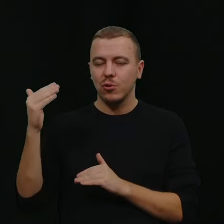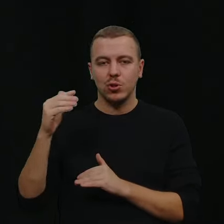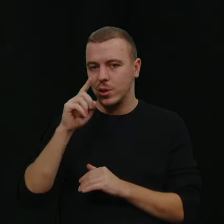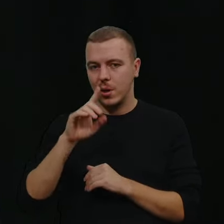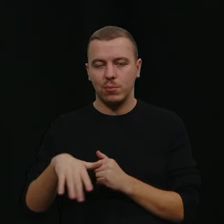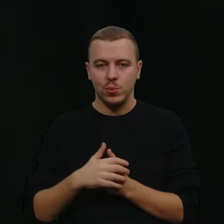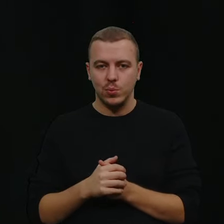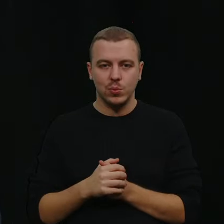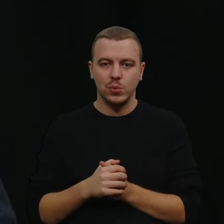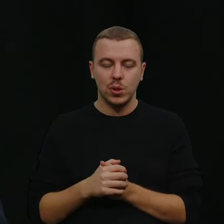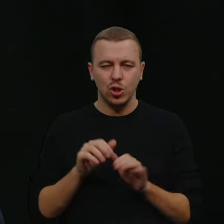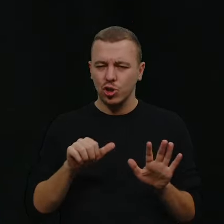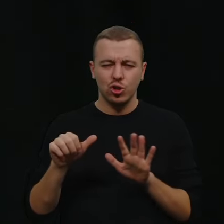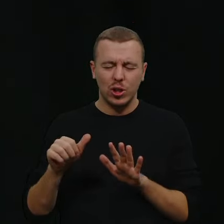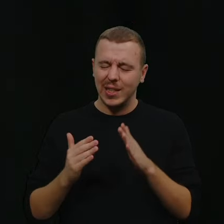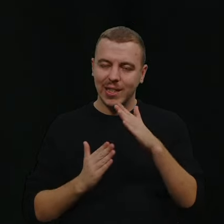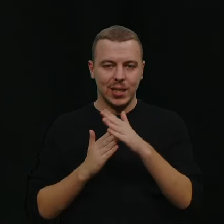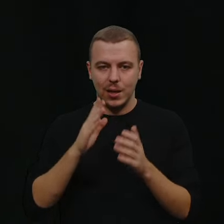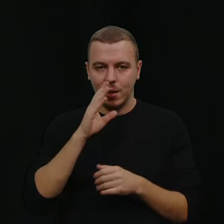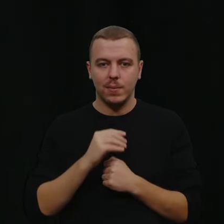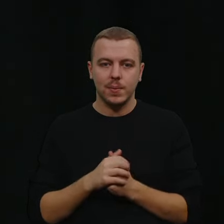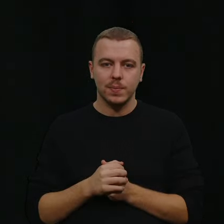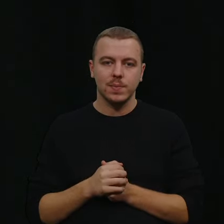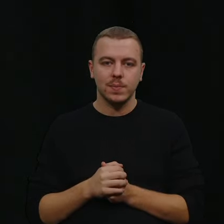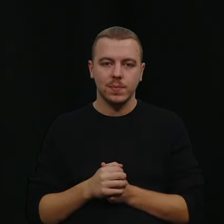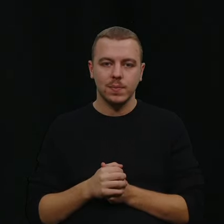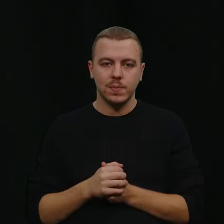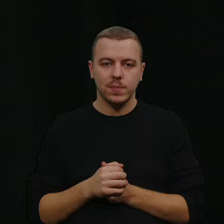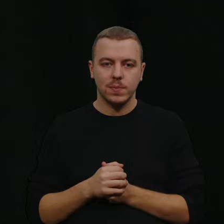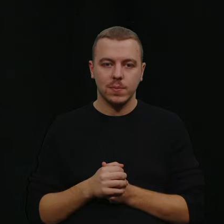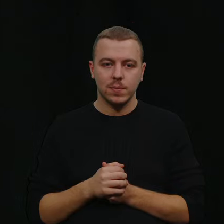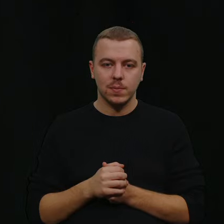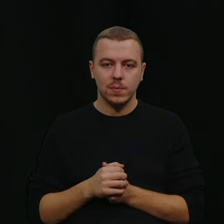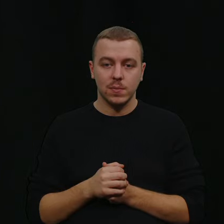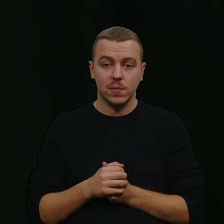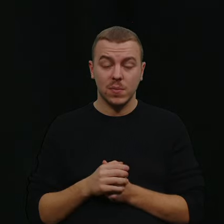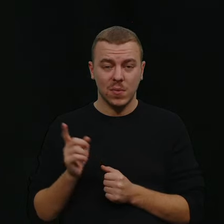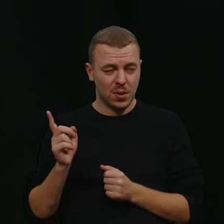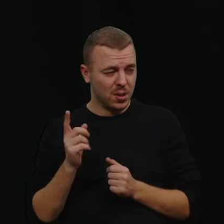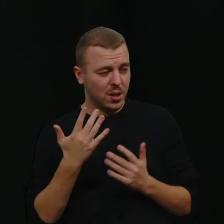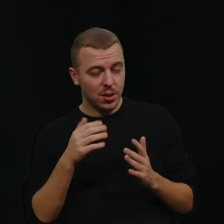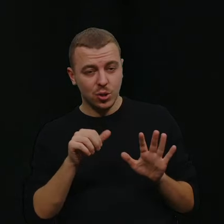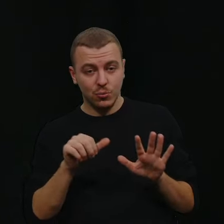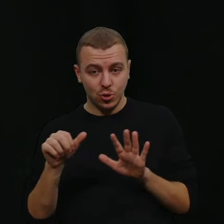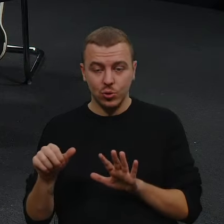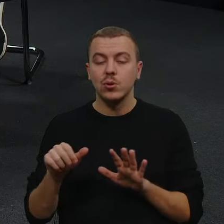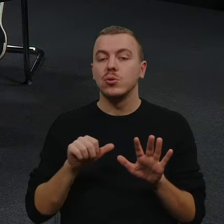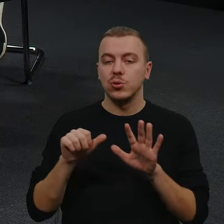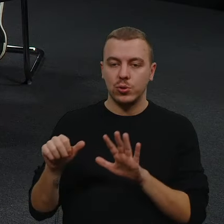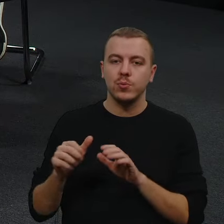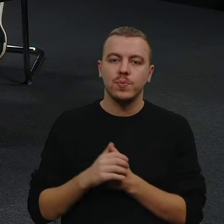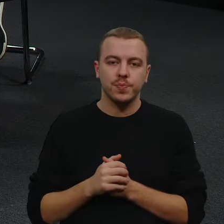negavau galutiniam rezultate, kad galėtų būti iš tų trijų partijų daugumoj. Objektyviai vertinant, 66 reikia.